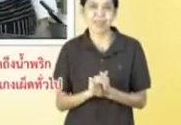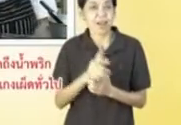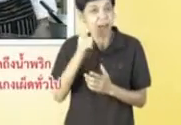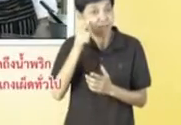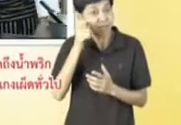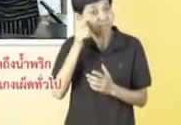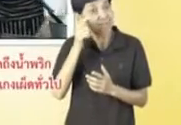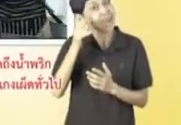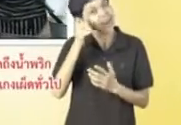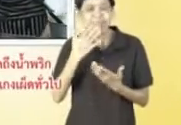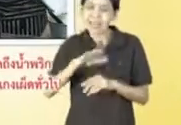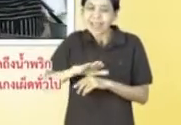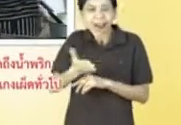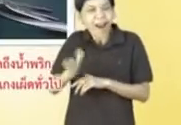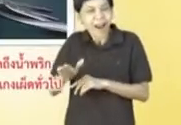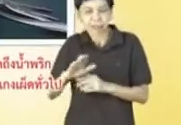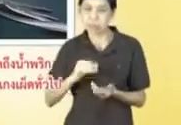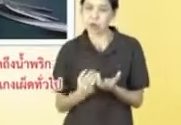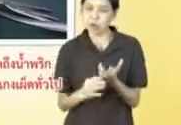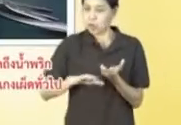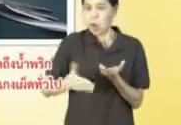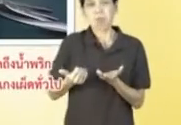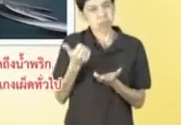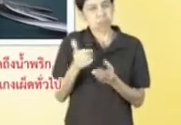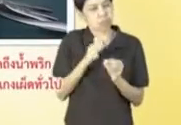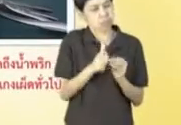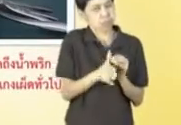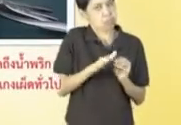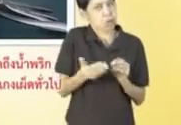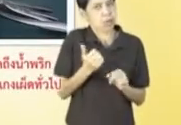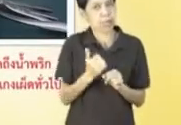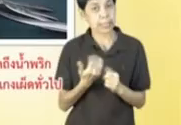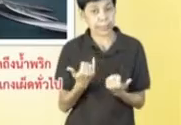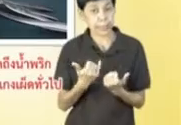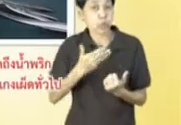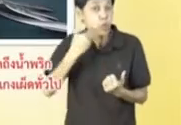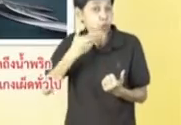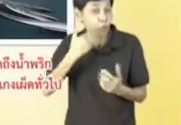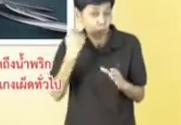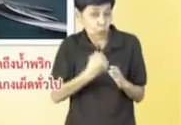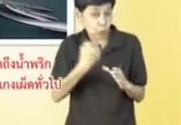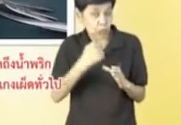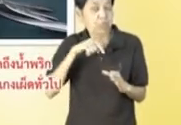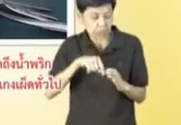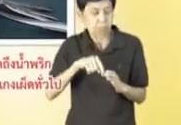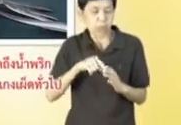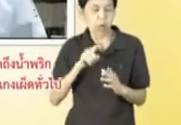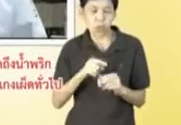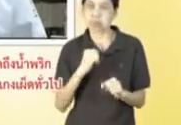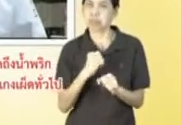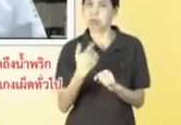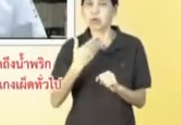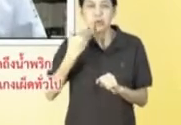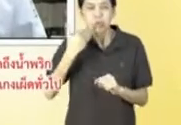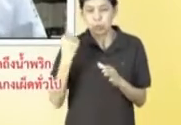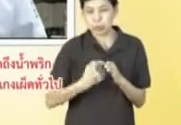างก็มีคุณค่าอยู่แล้วนะฮ ะ นี่จะพูดถึงน้ำพริกนะที่จะมาแกงเนี่ยนะส่วนผสม